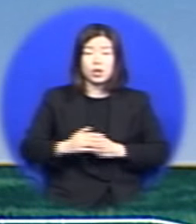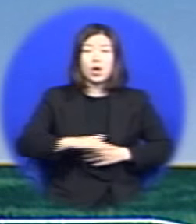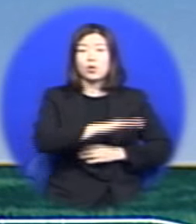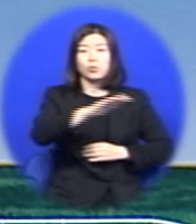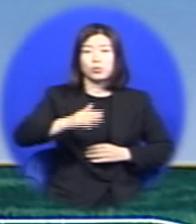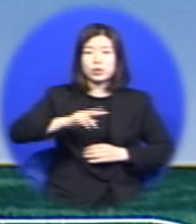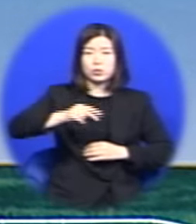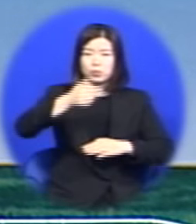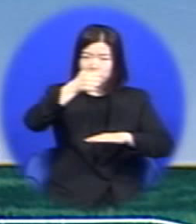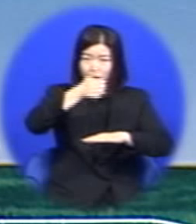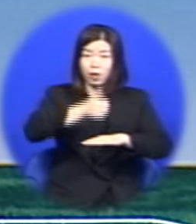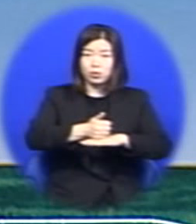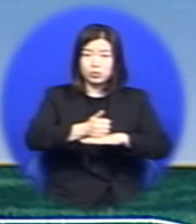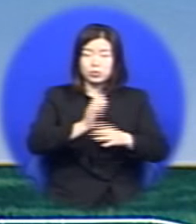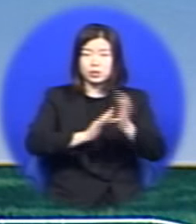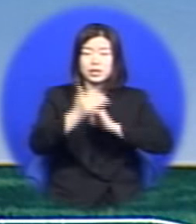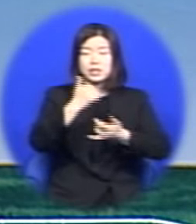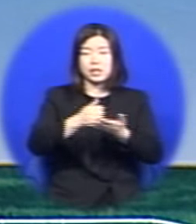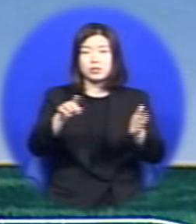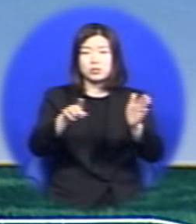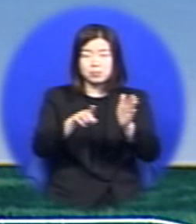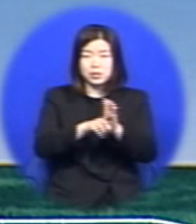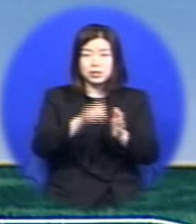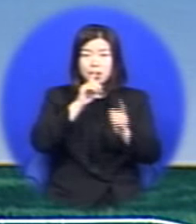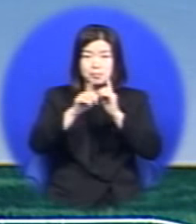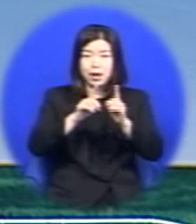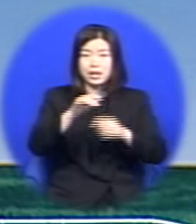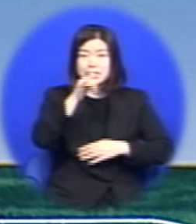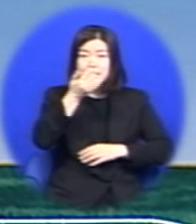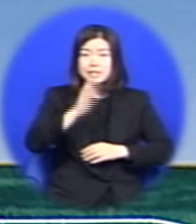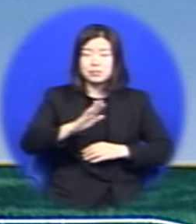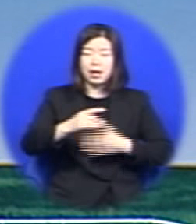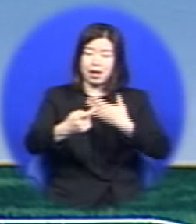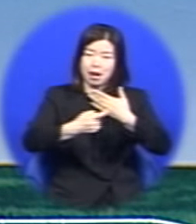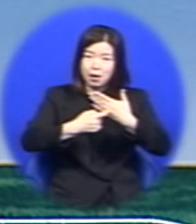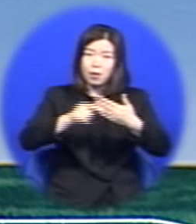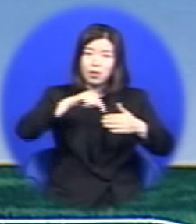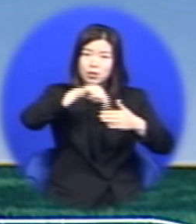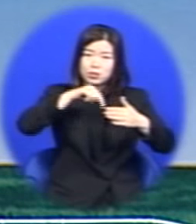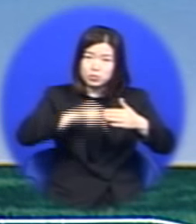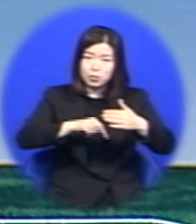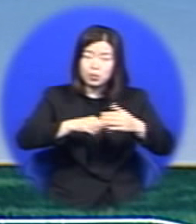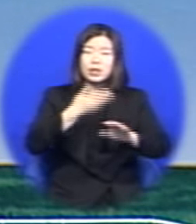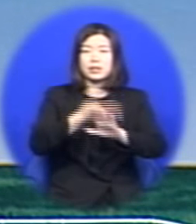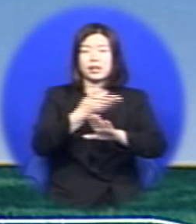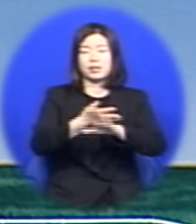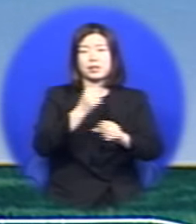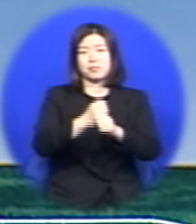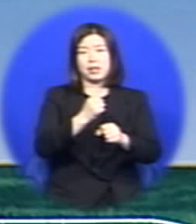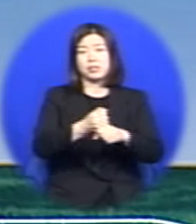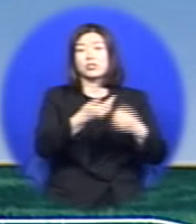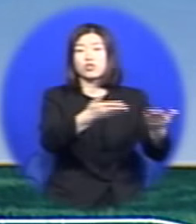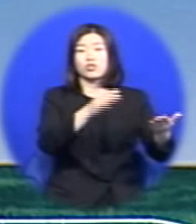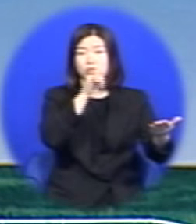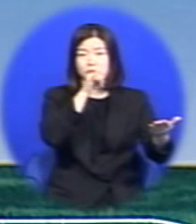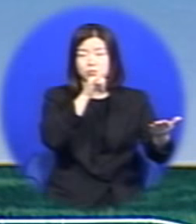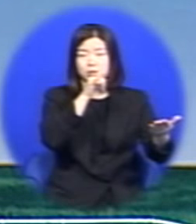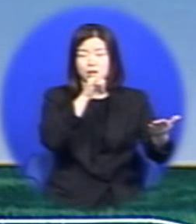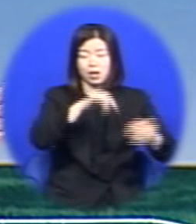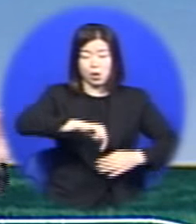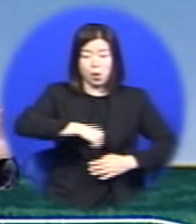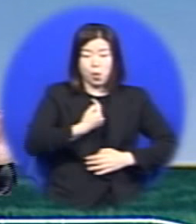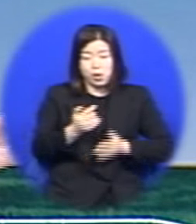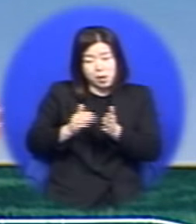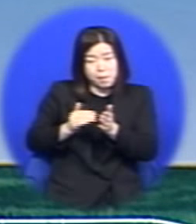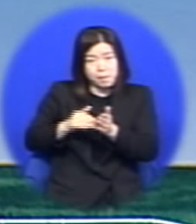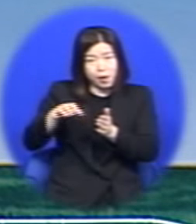우리도 결국은 예수 믿는다고 하지만 겉다르고 속다르게 만들려고 하는 겁니다. 혼자서 은밀한 곳에서는